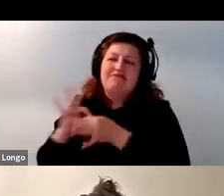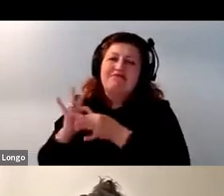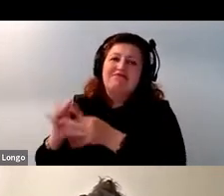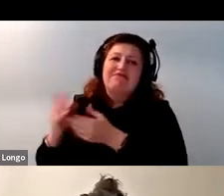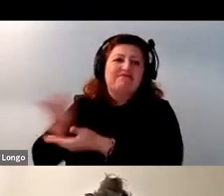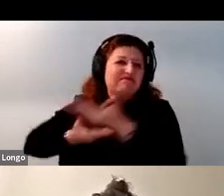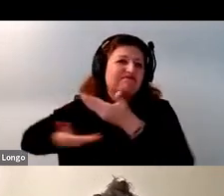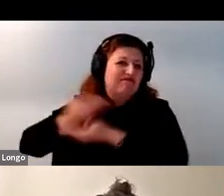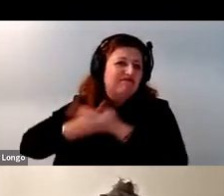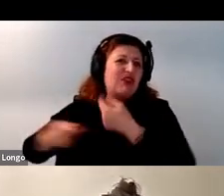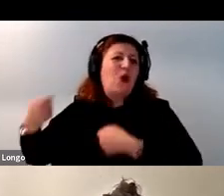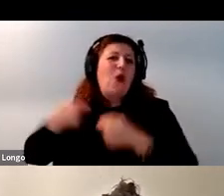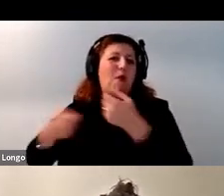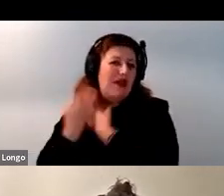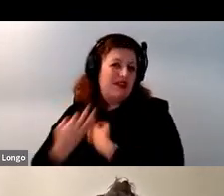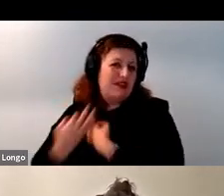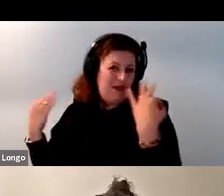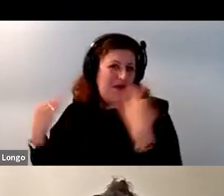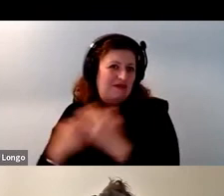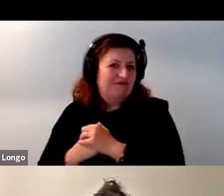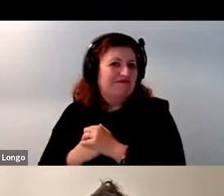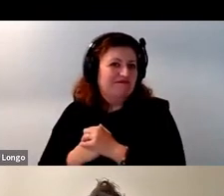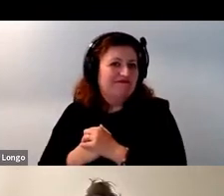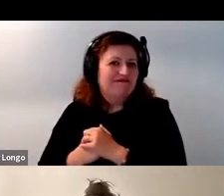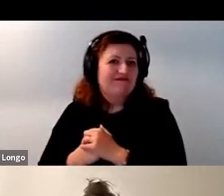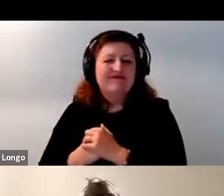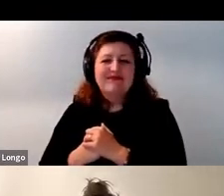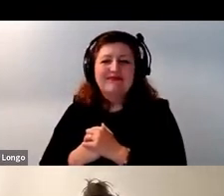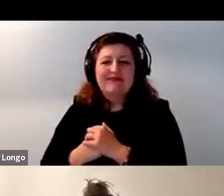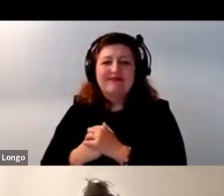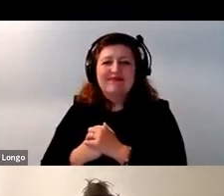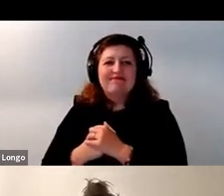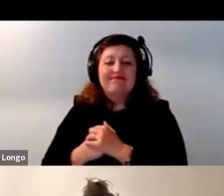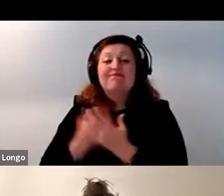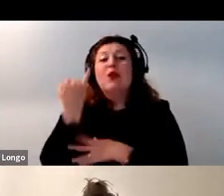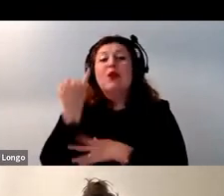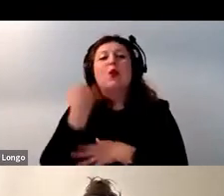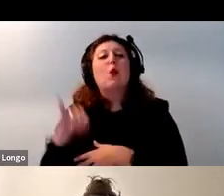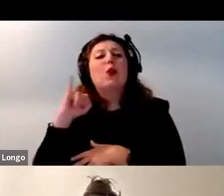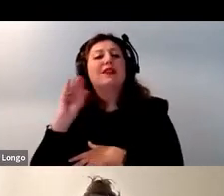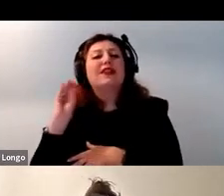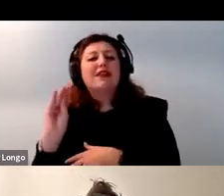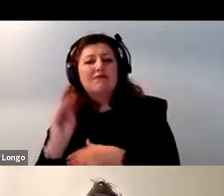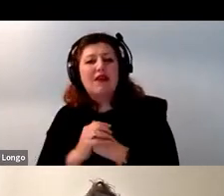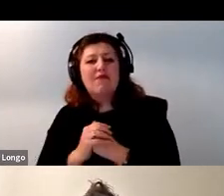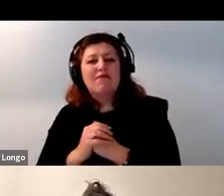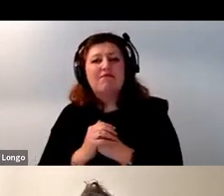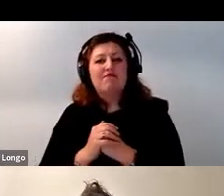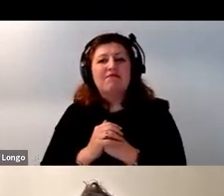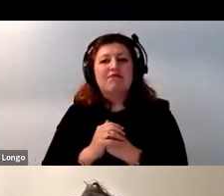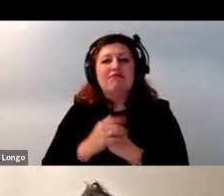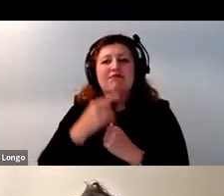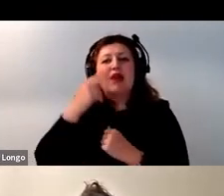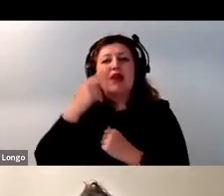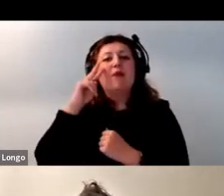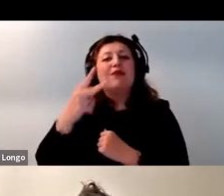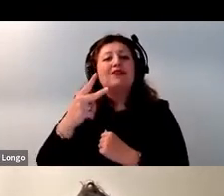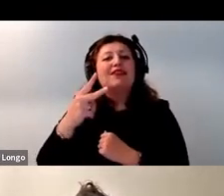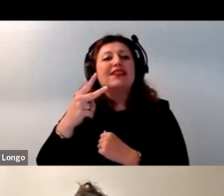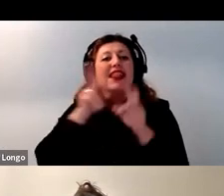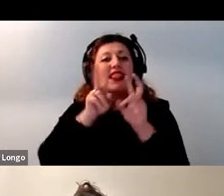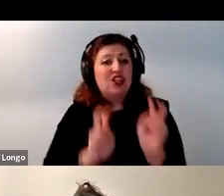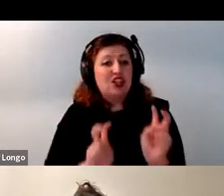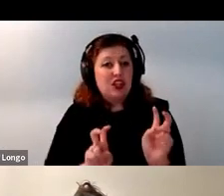lavoro di cooperazione, giustamente. Sicuramente. L'ultima domanda rispetto agli aspetti energetici, ma non so Fede se possiamo continuare,